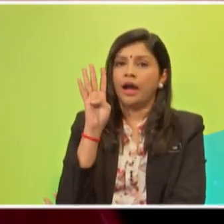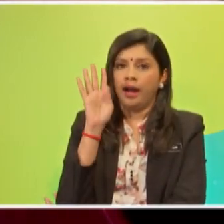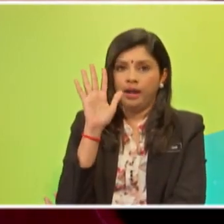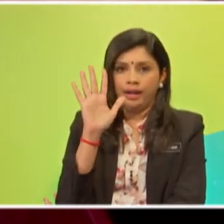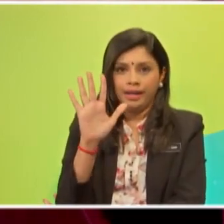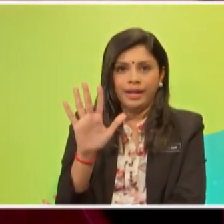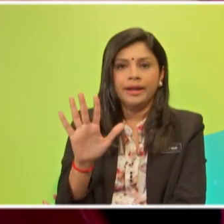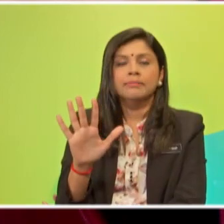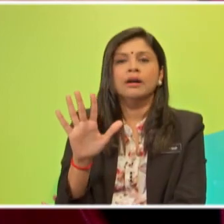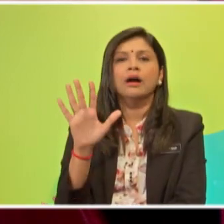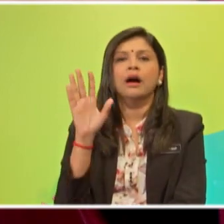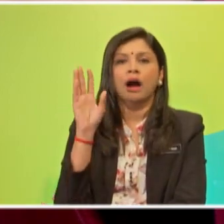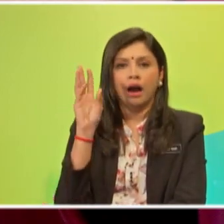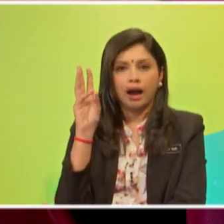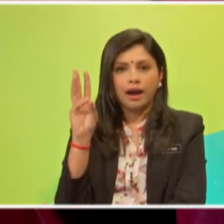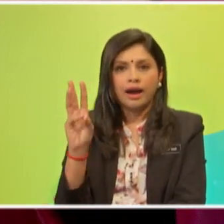empat, lima,